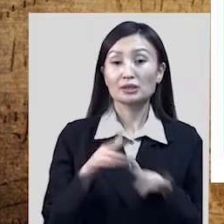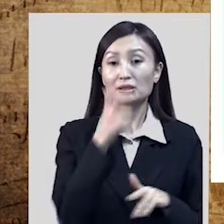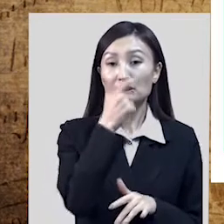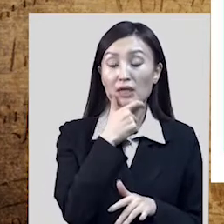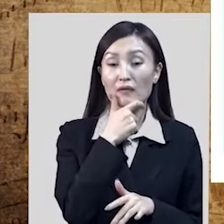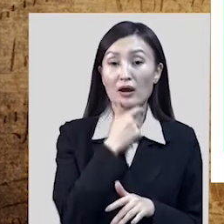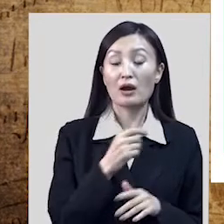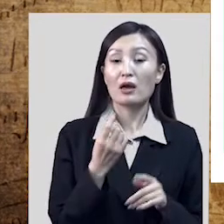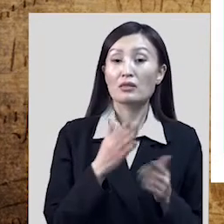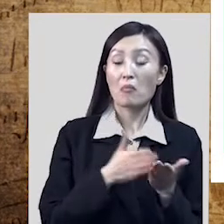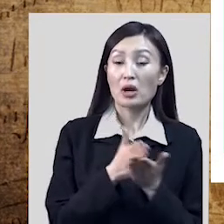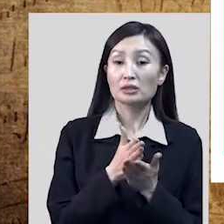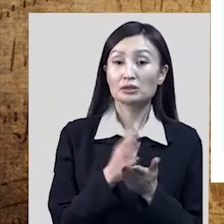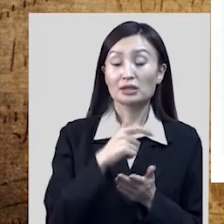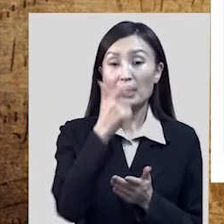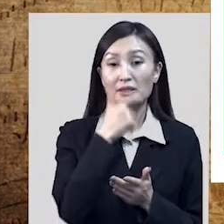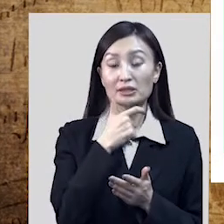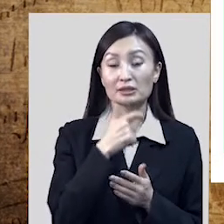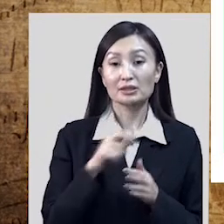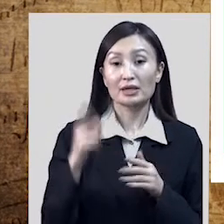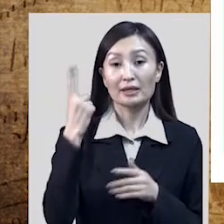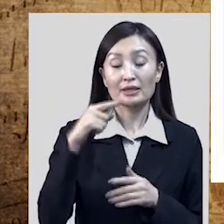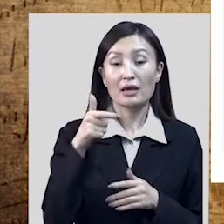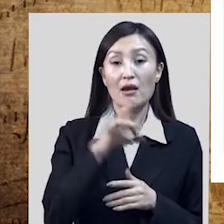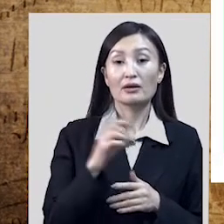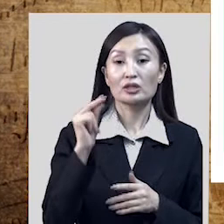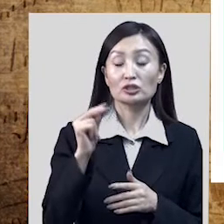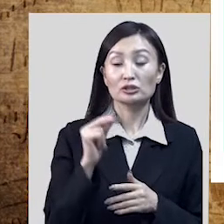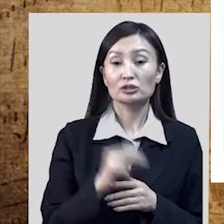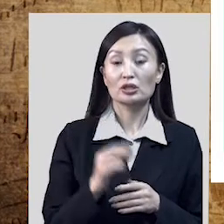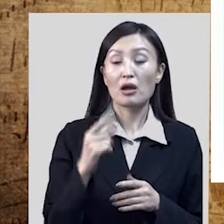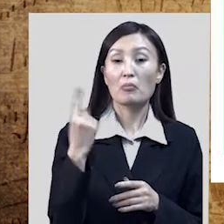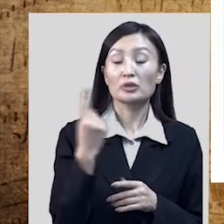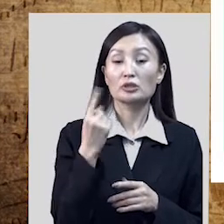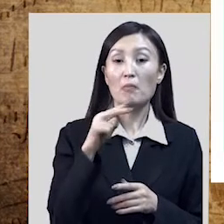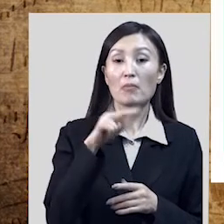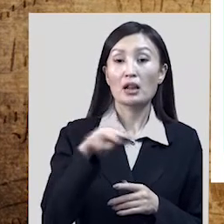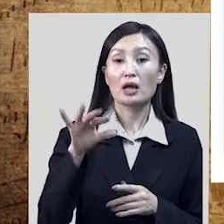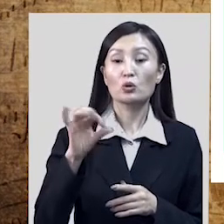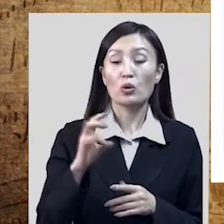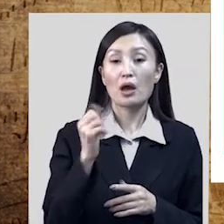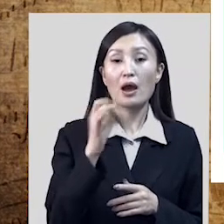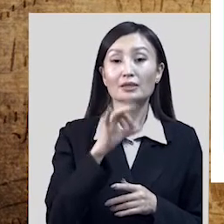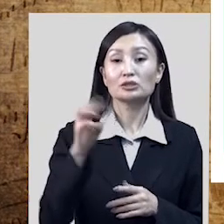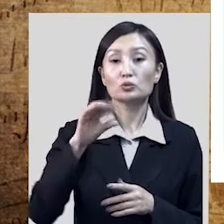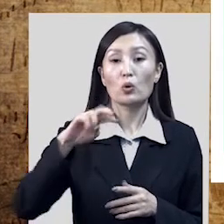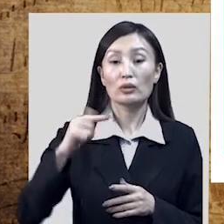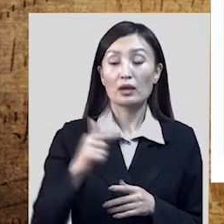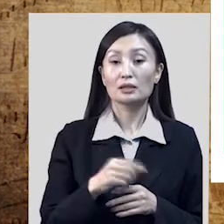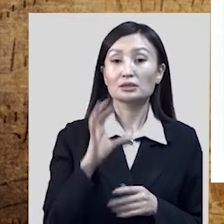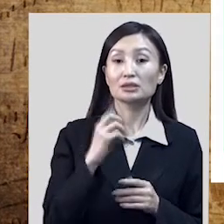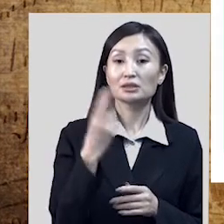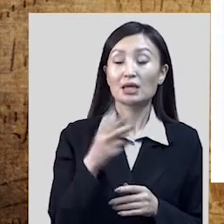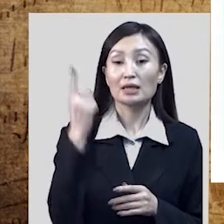опираясь на политические и этические идеи греческих философов прежде всего платона и аристотеля и используя социальные